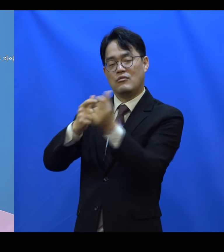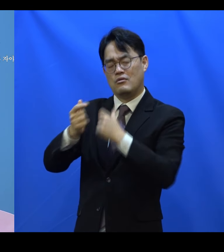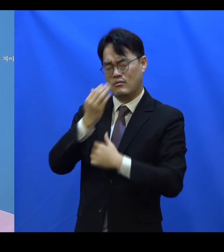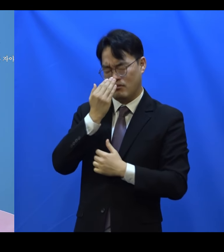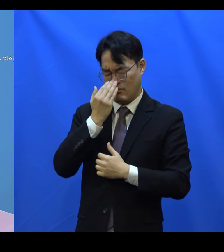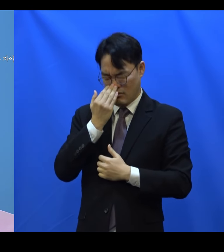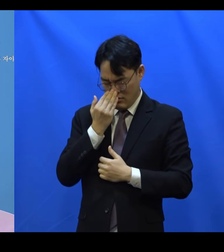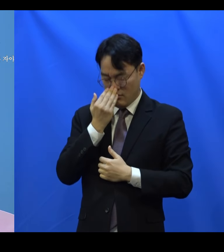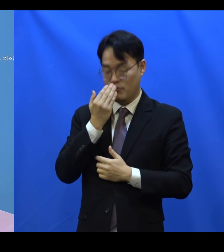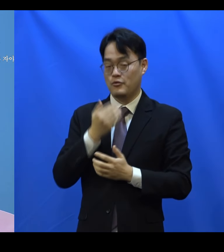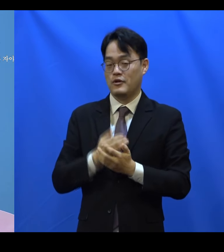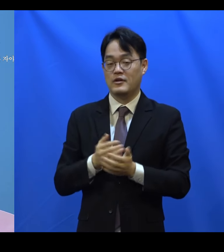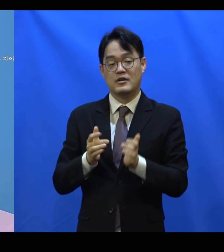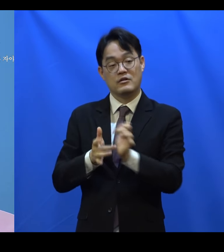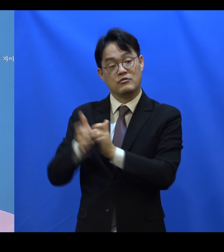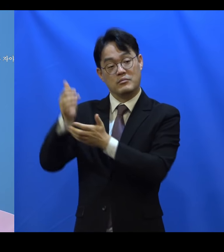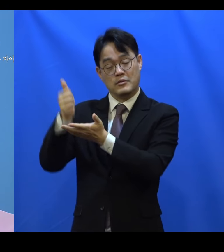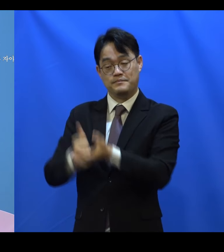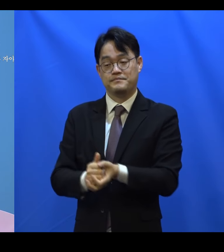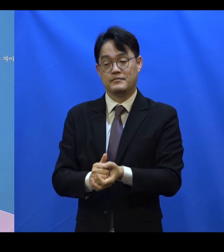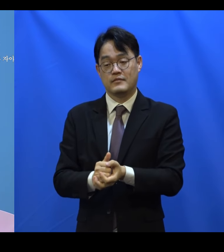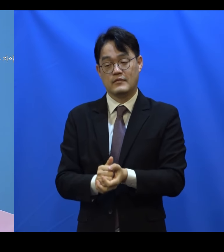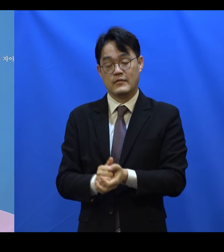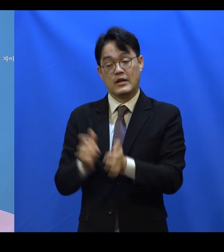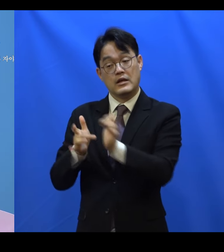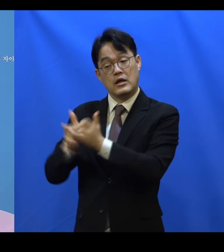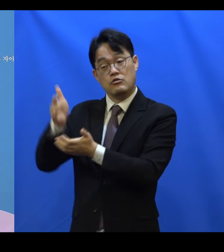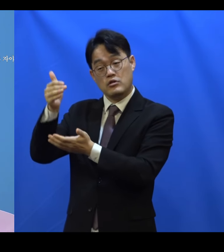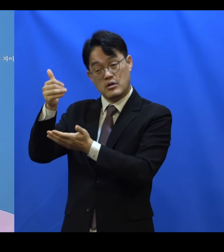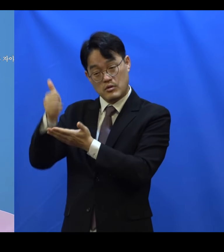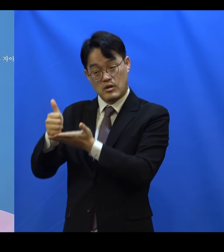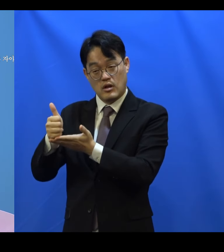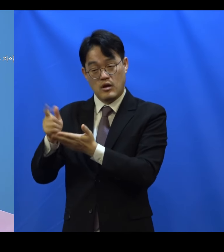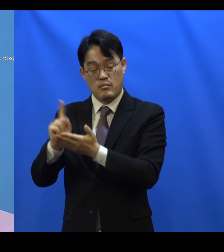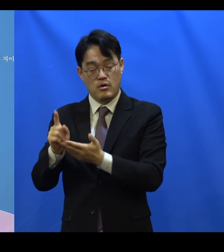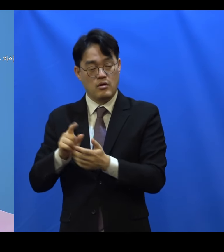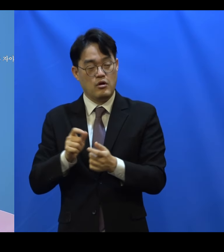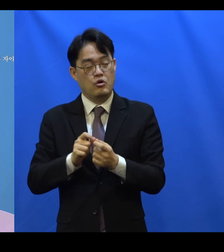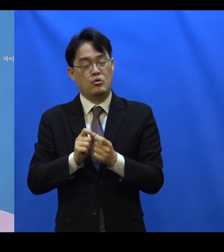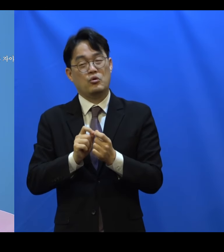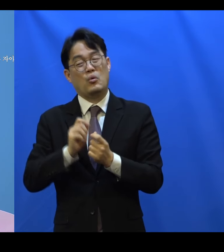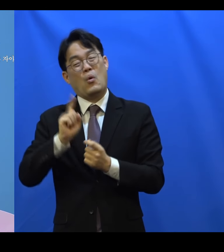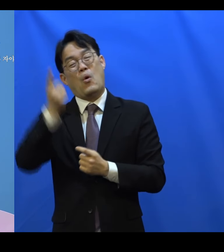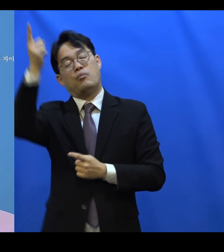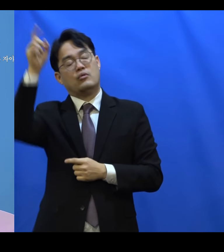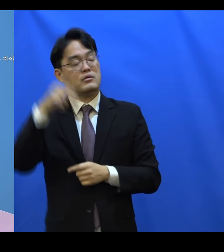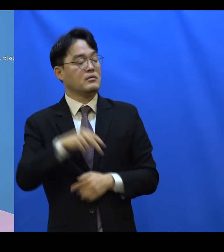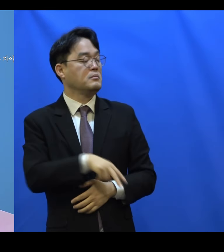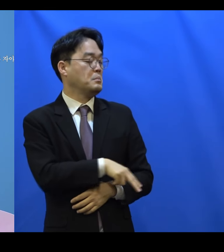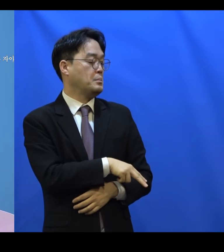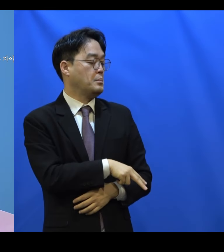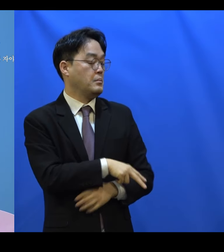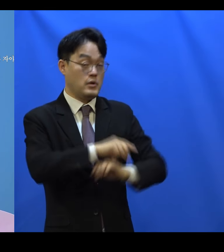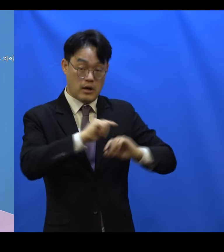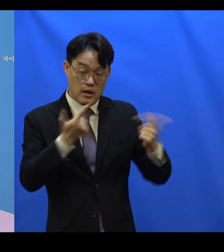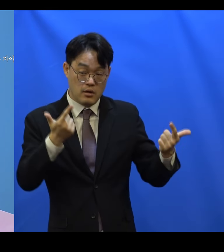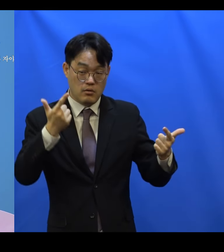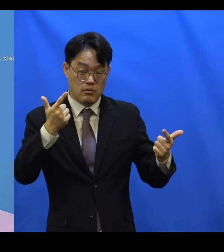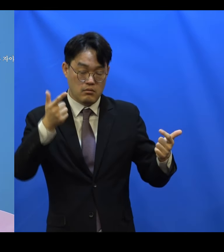멀리서 보기만 하라는 게 아니에요. 우리와 함께 있기를 원하시는데. 그래서 우리의 편에서 아무리 다가가도